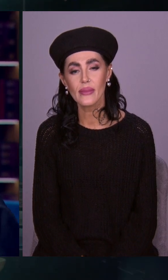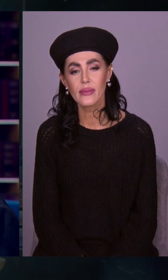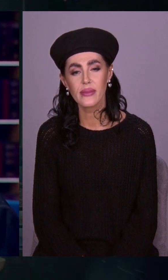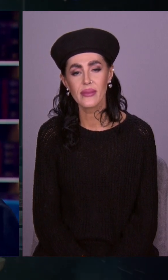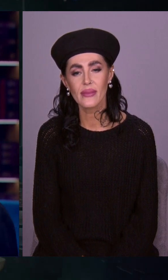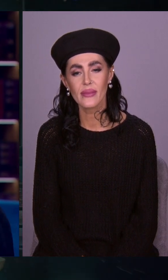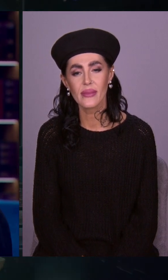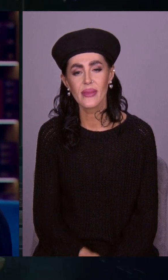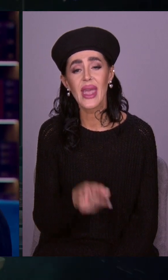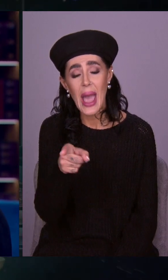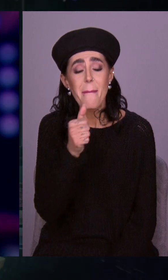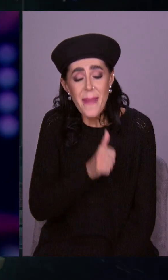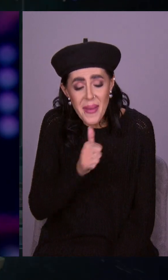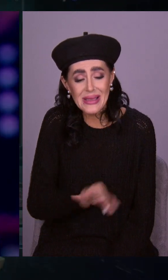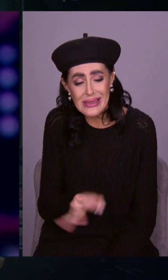Давай.